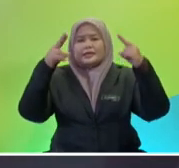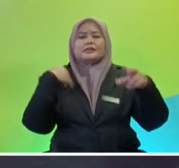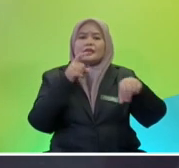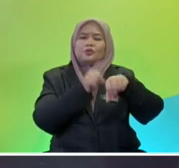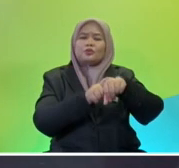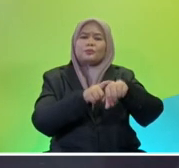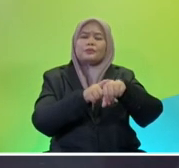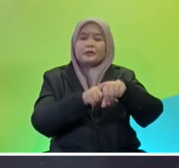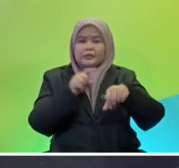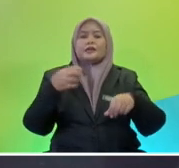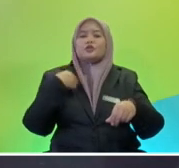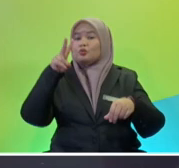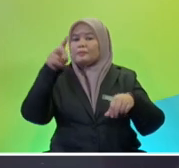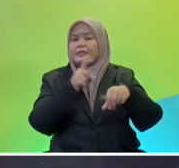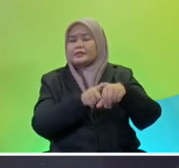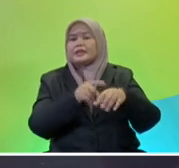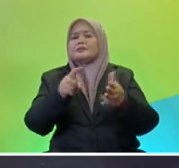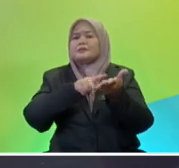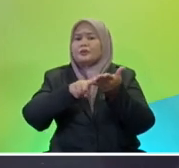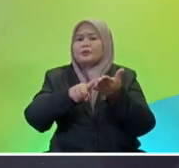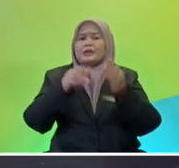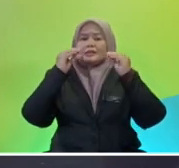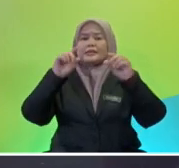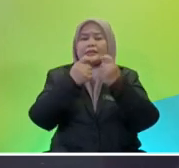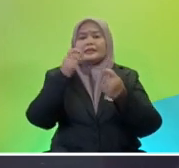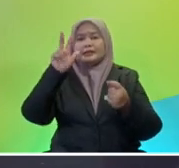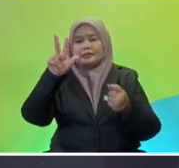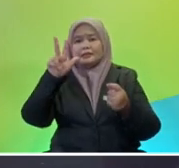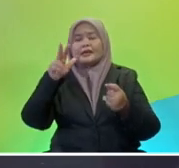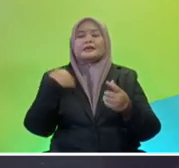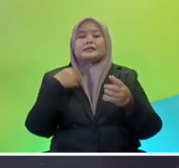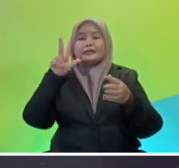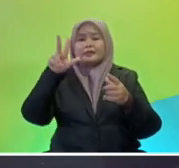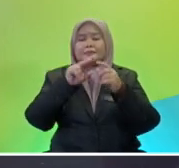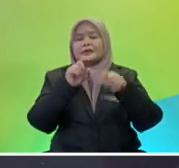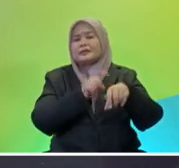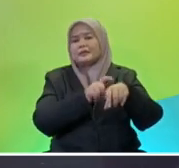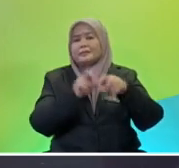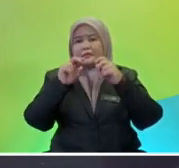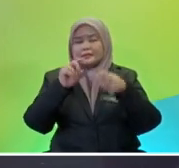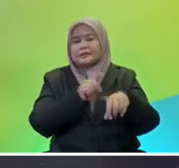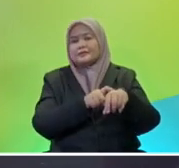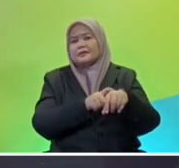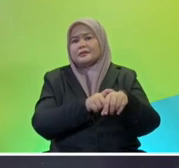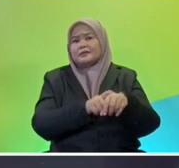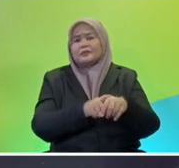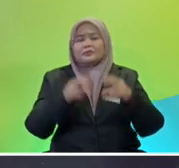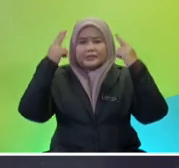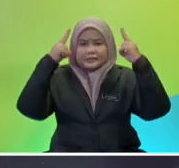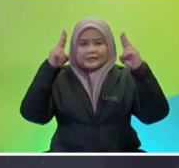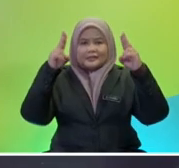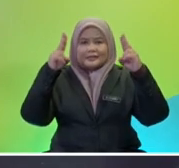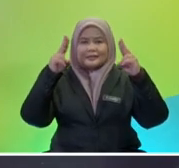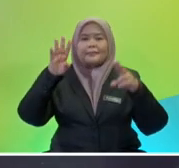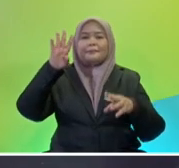ada dua masa dan Seminggu itu mengejar kegiatan 3 ini untuk 6 SP ini yang